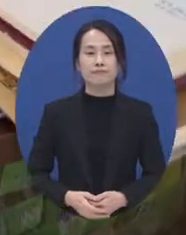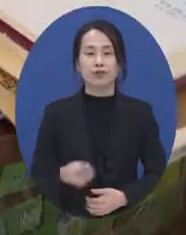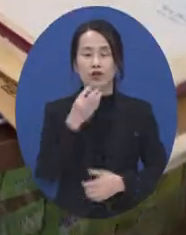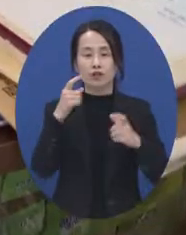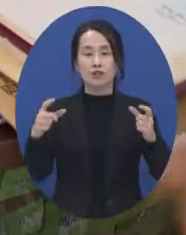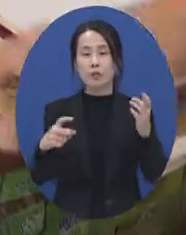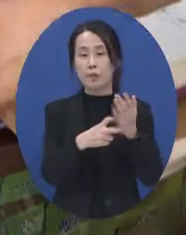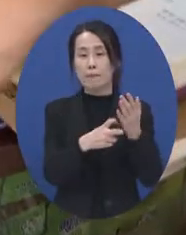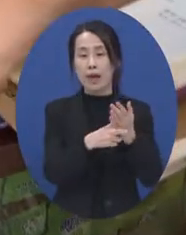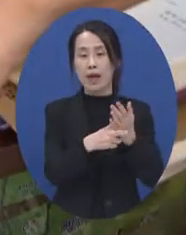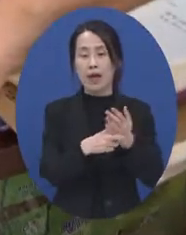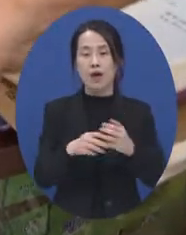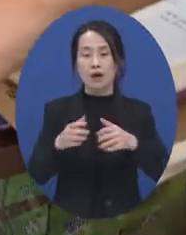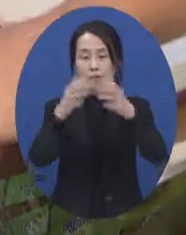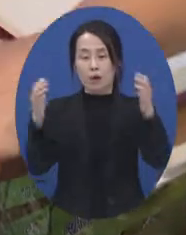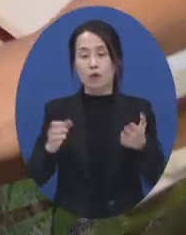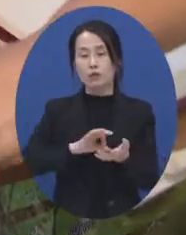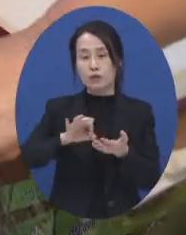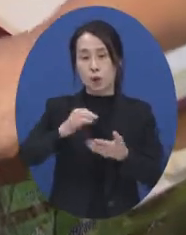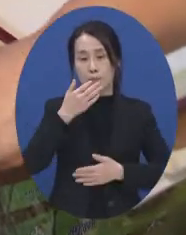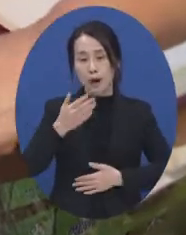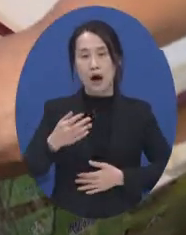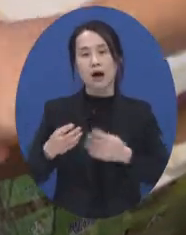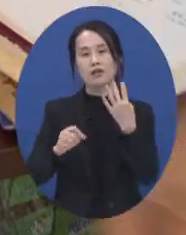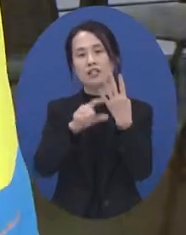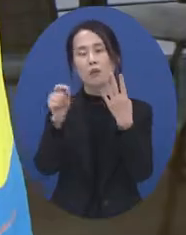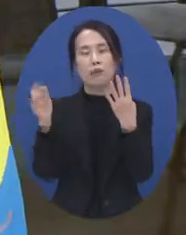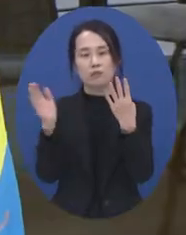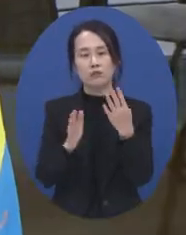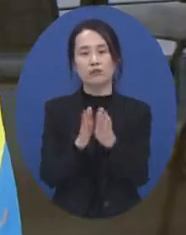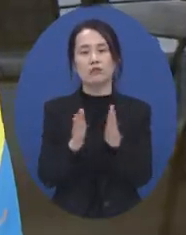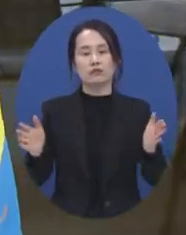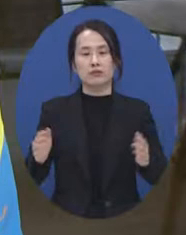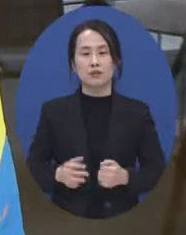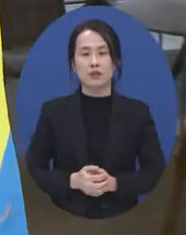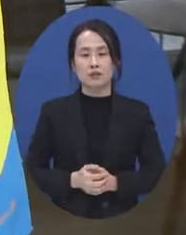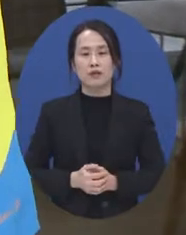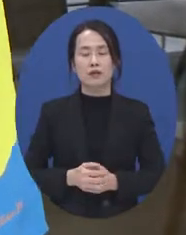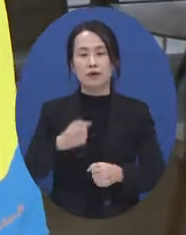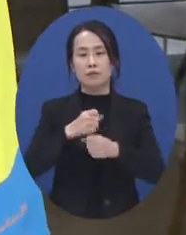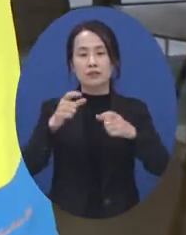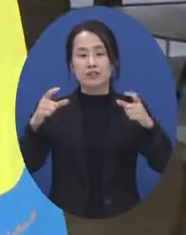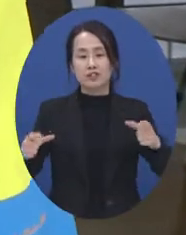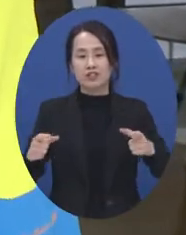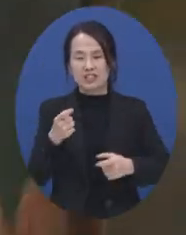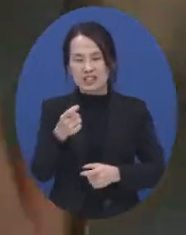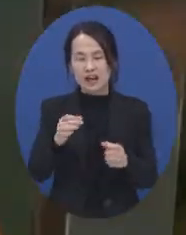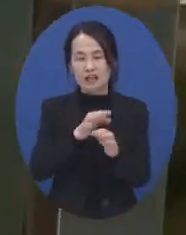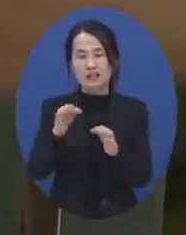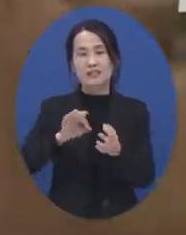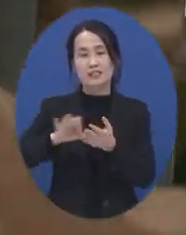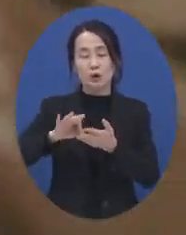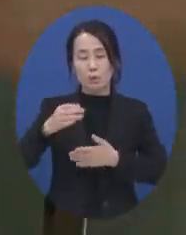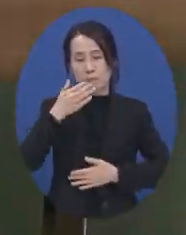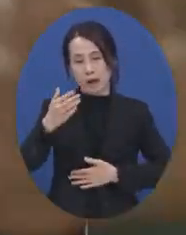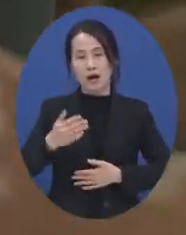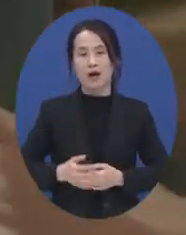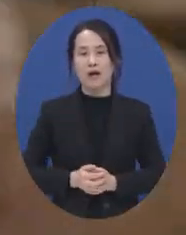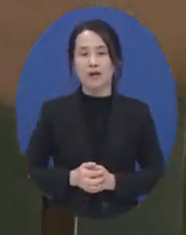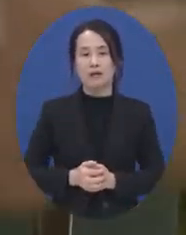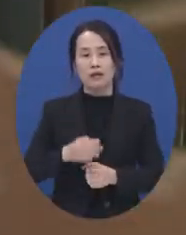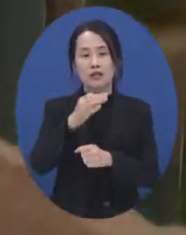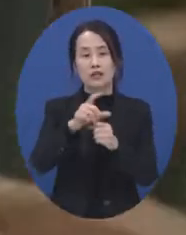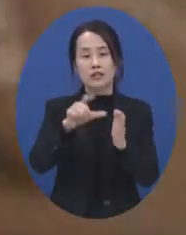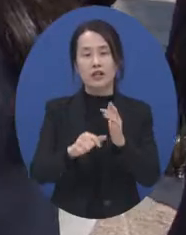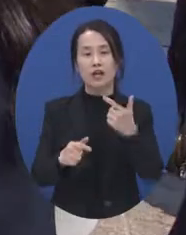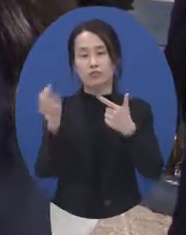경기 지역화폐가 경기도 전역에 퍼진 건올 4월부터입니다. 발행 지역의 소상공인 가게에서만 쓸수 있는 대안화폐로 살때 구매